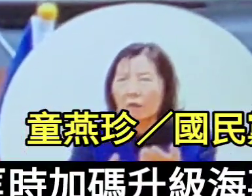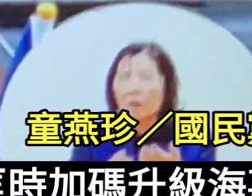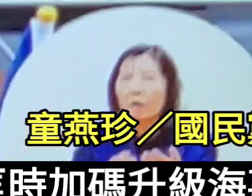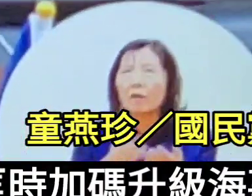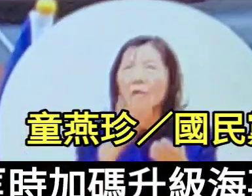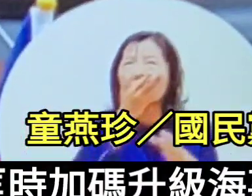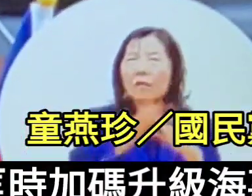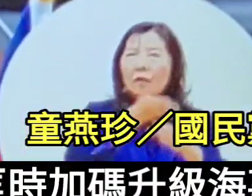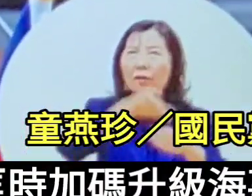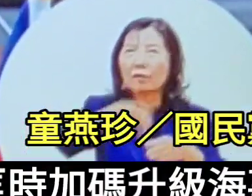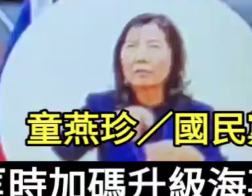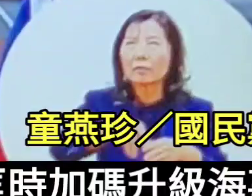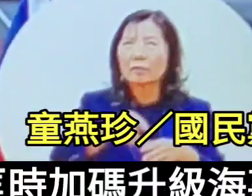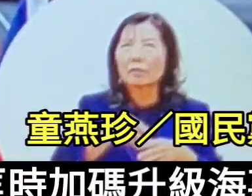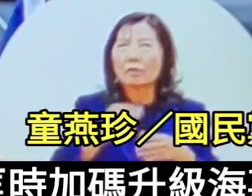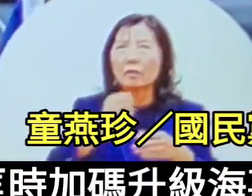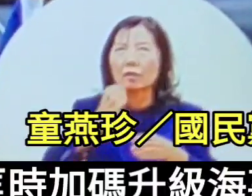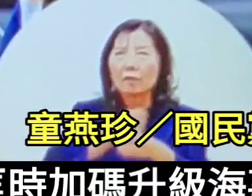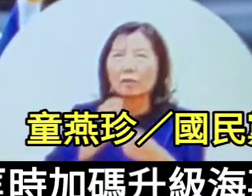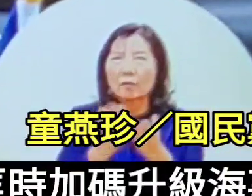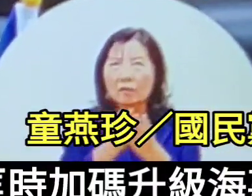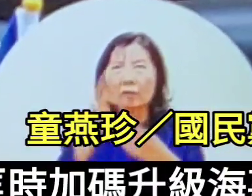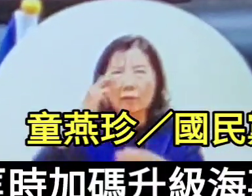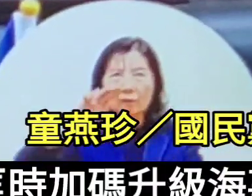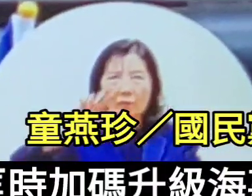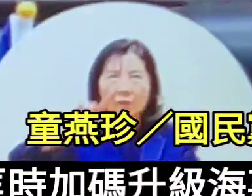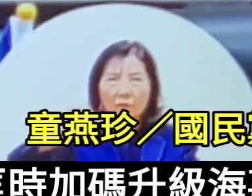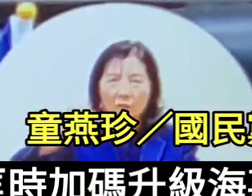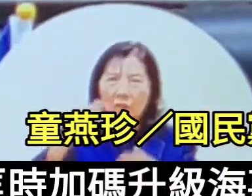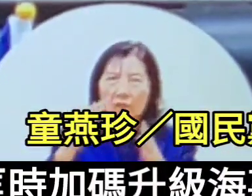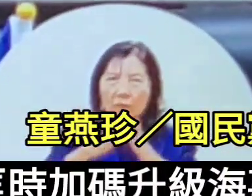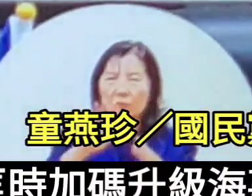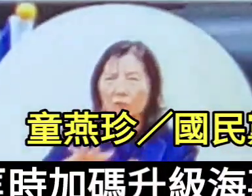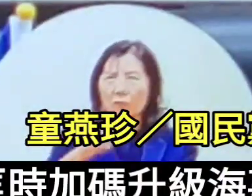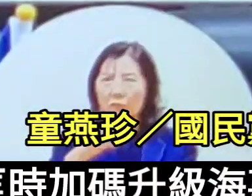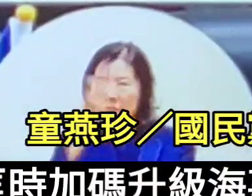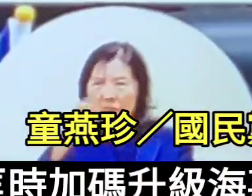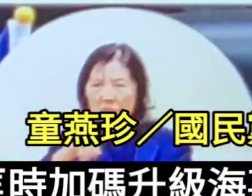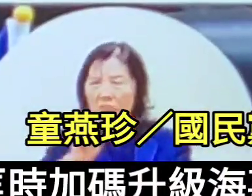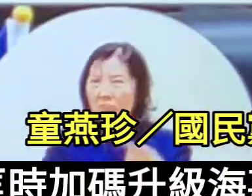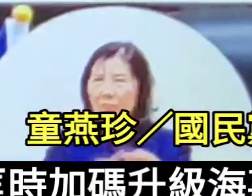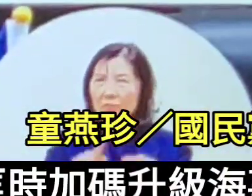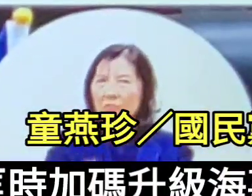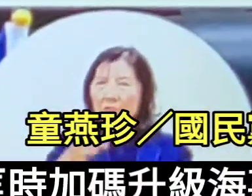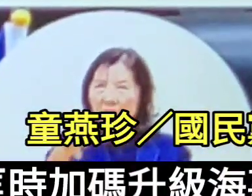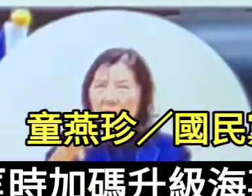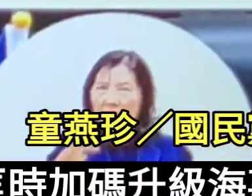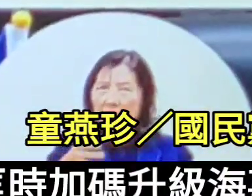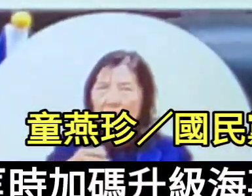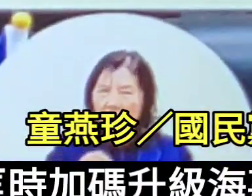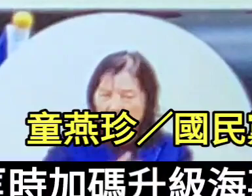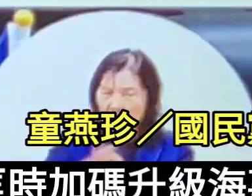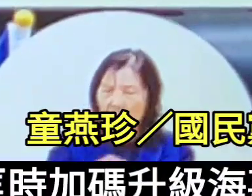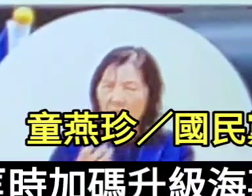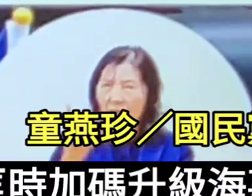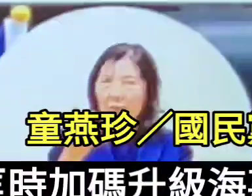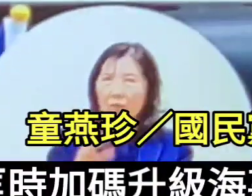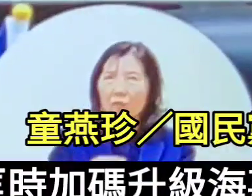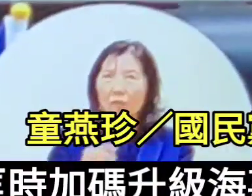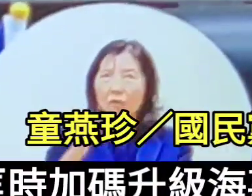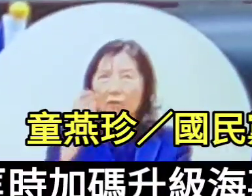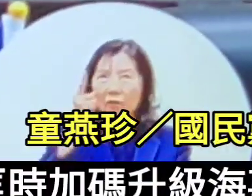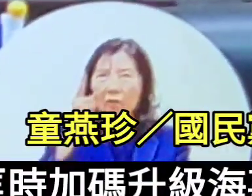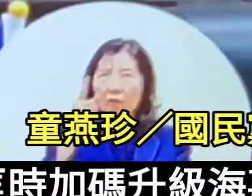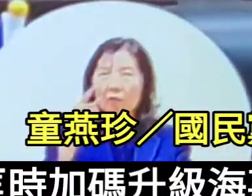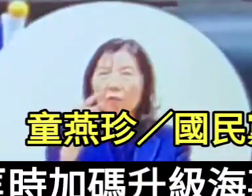馆的一个地点。可是我们发现这是不对的，因为那个钱真的是要花很多。台南是一个